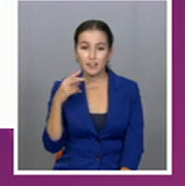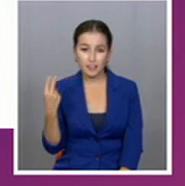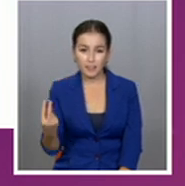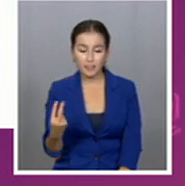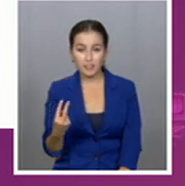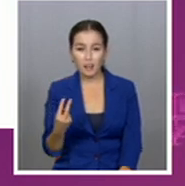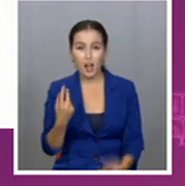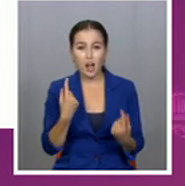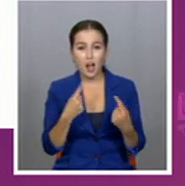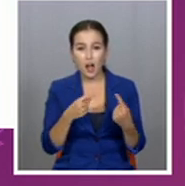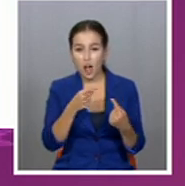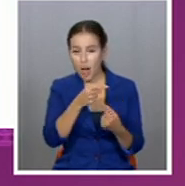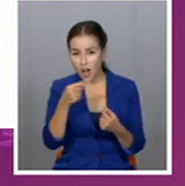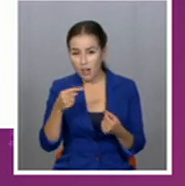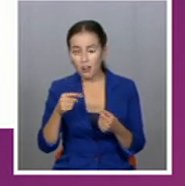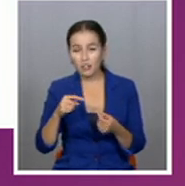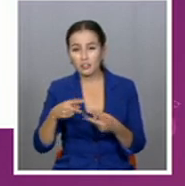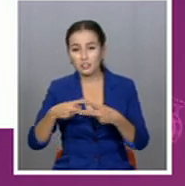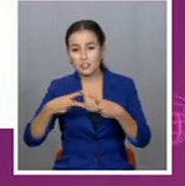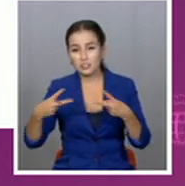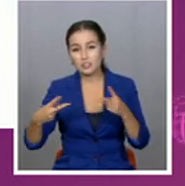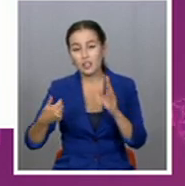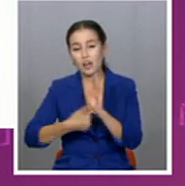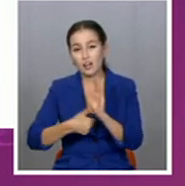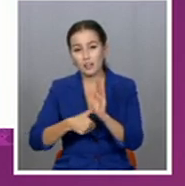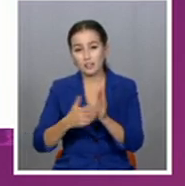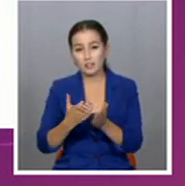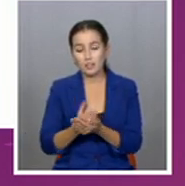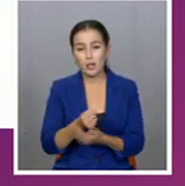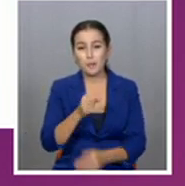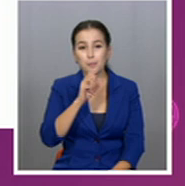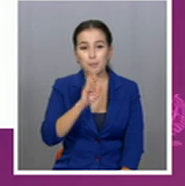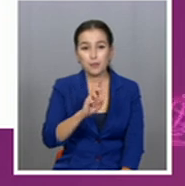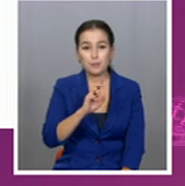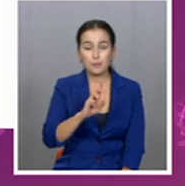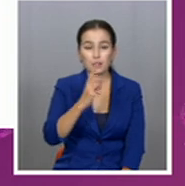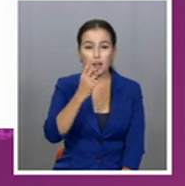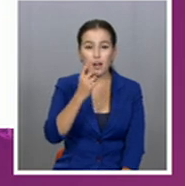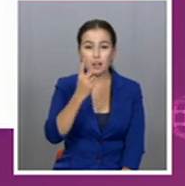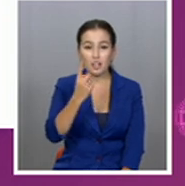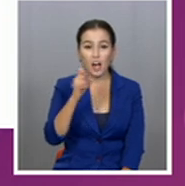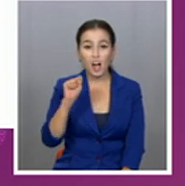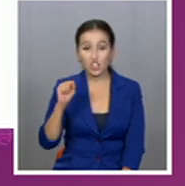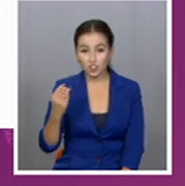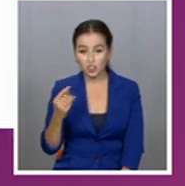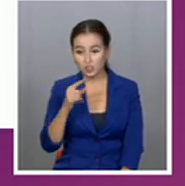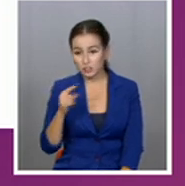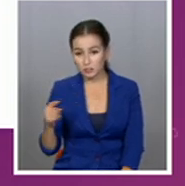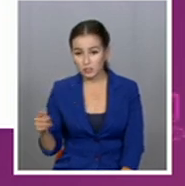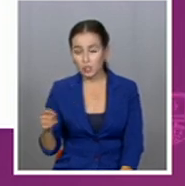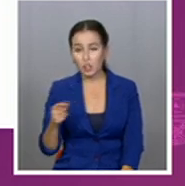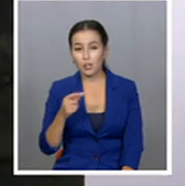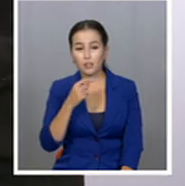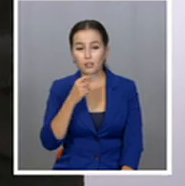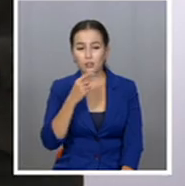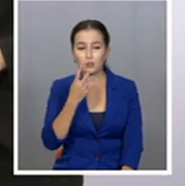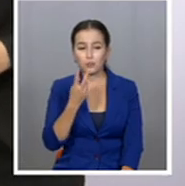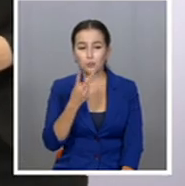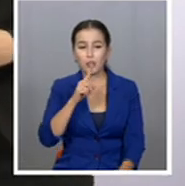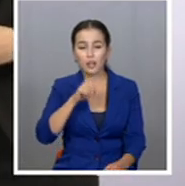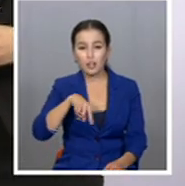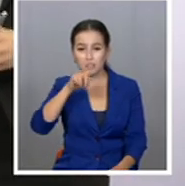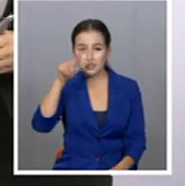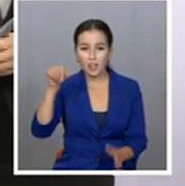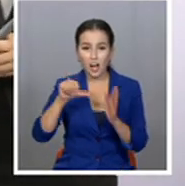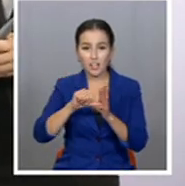екеуінің айырмасы 6-ға тең. Сонда Б1H-тың ұзындығы түбір асты 6-ға тең.